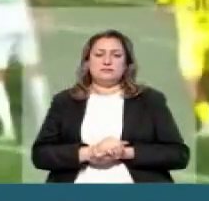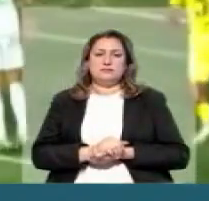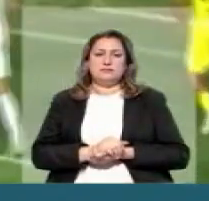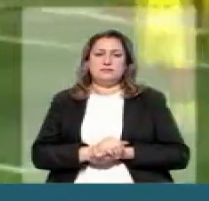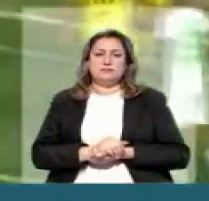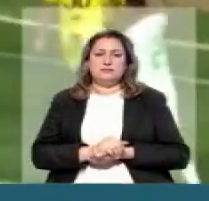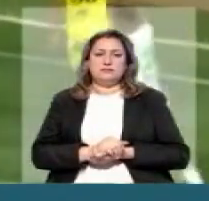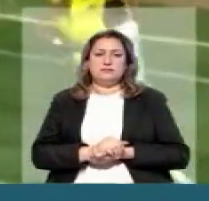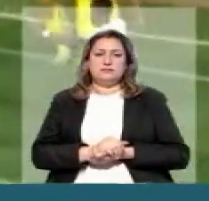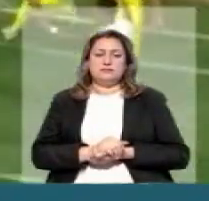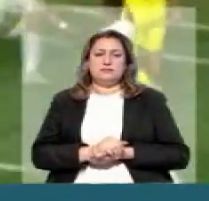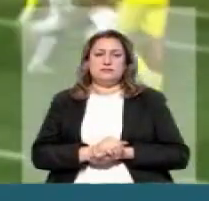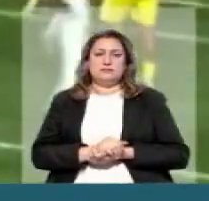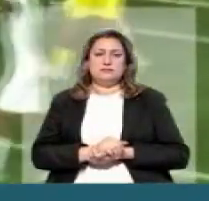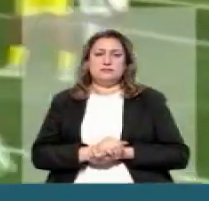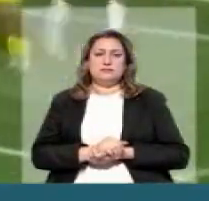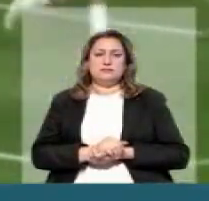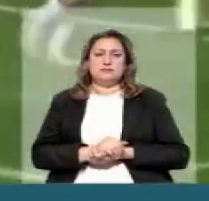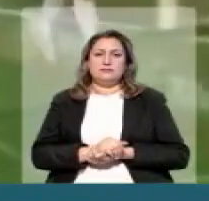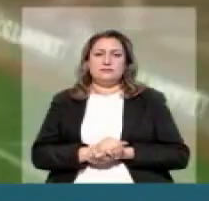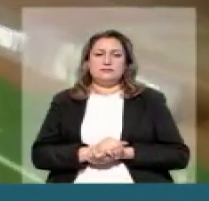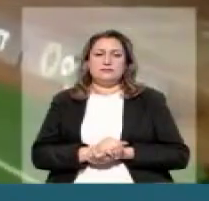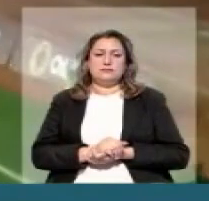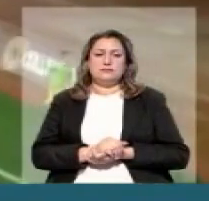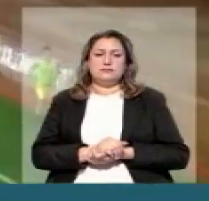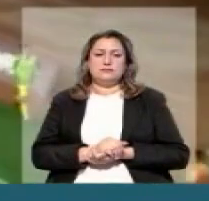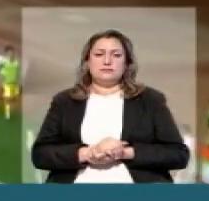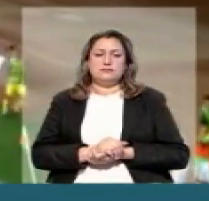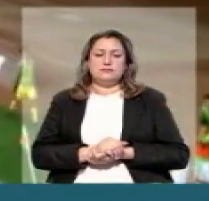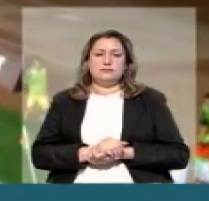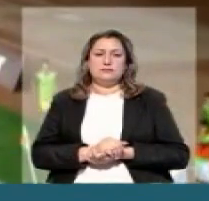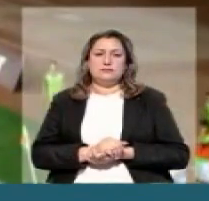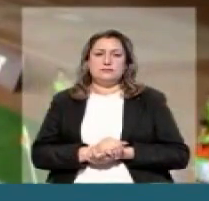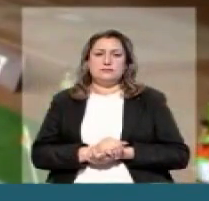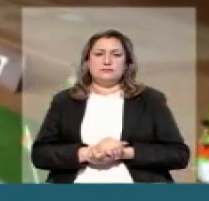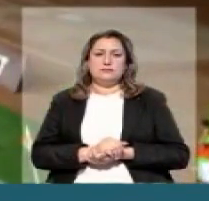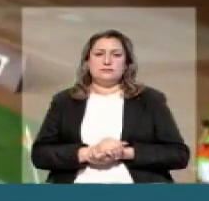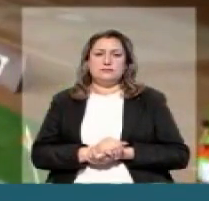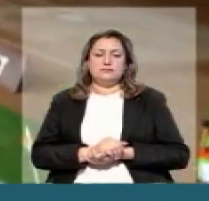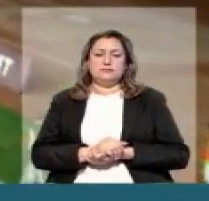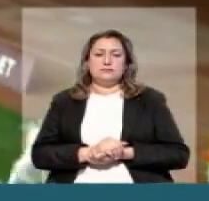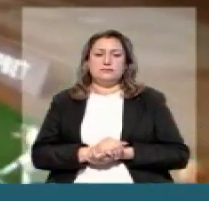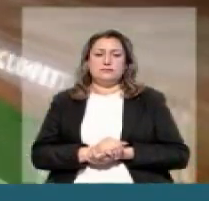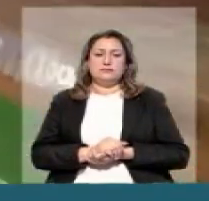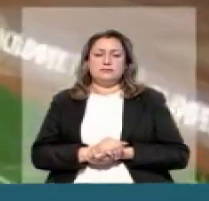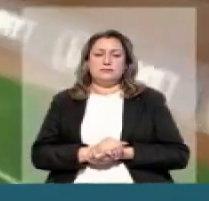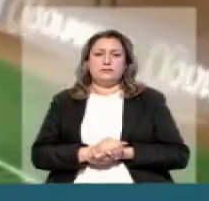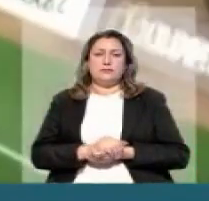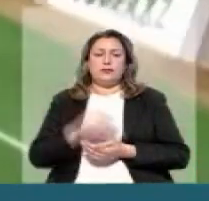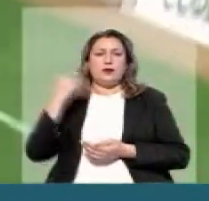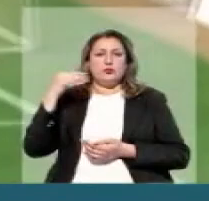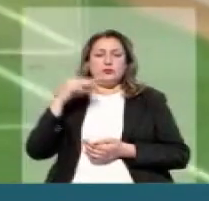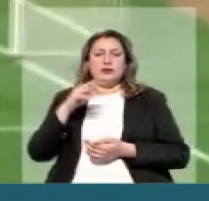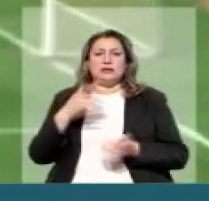өз алаңында Түркістанның Тұранынан 2-1 есебімен басым түсті. Аталған топтағы тағы бір кездесуде Қарағандының Шахтері Талдықорғанның